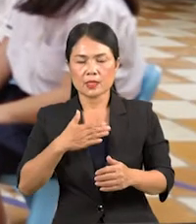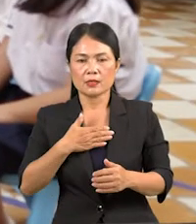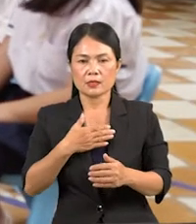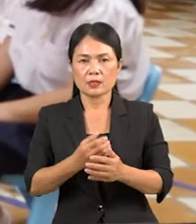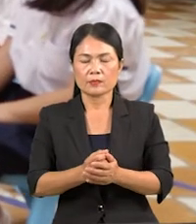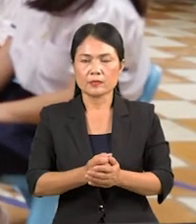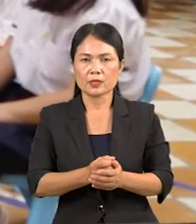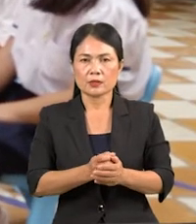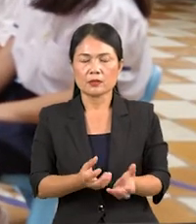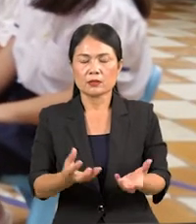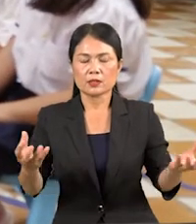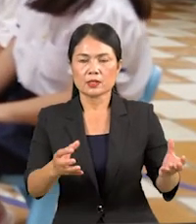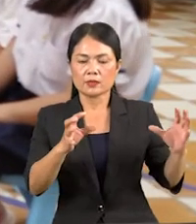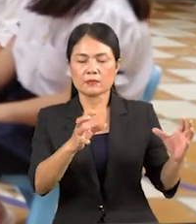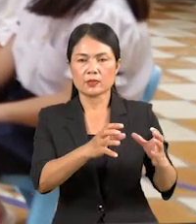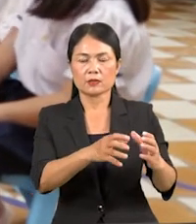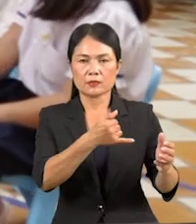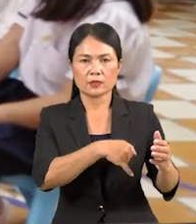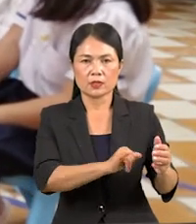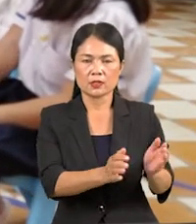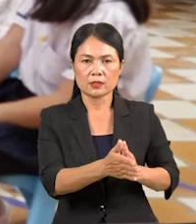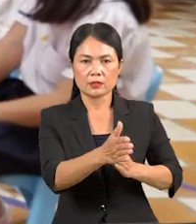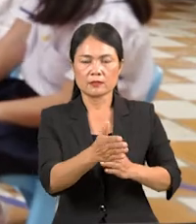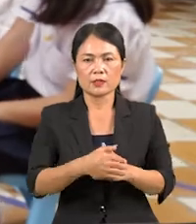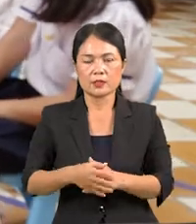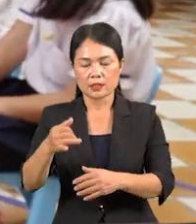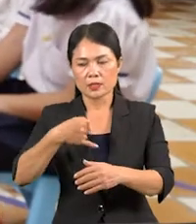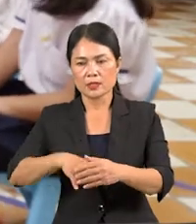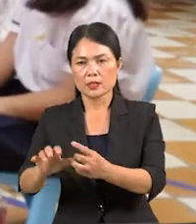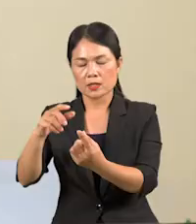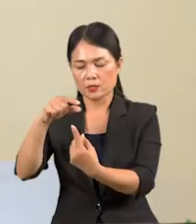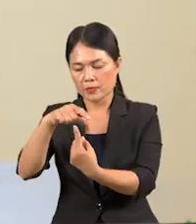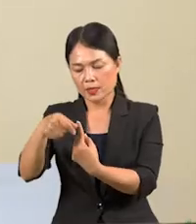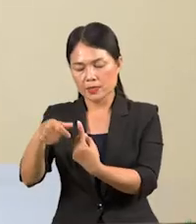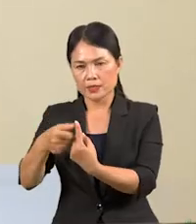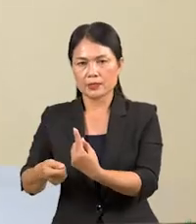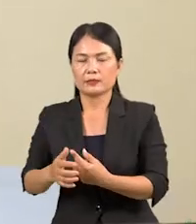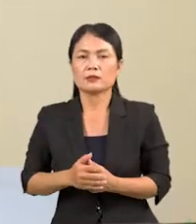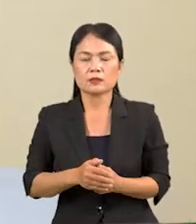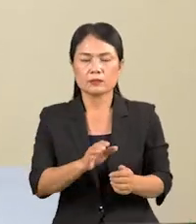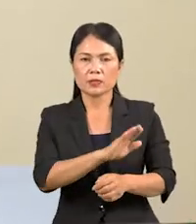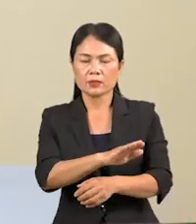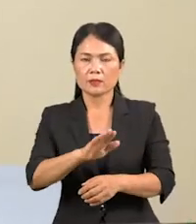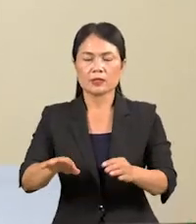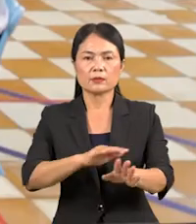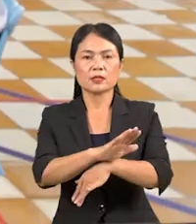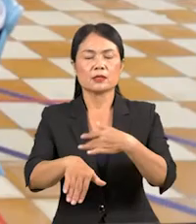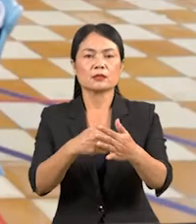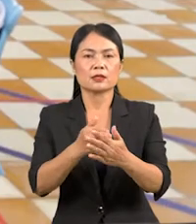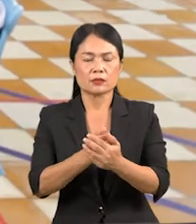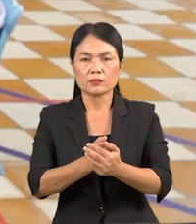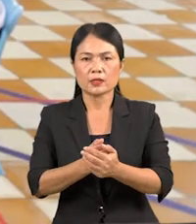ចែកកូនជា2ក្រុមគឺក្រុមកូនត្រីនិងក្រុមកូនផ្លែចេកអញ្ចឹងកូនកូនទាំងអស់គ្នា